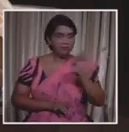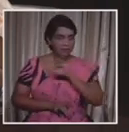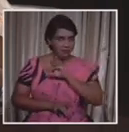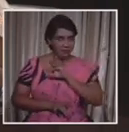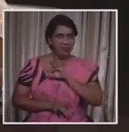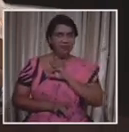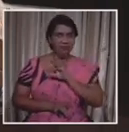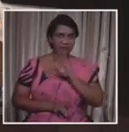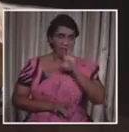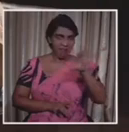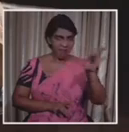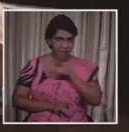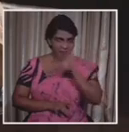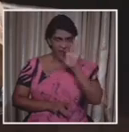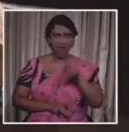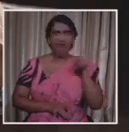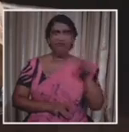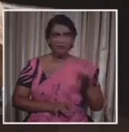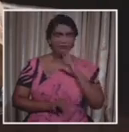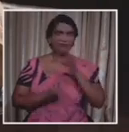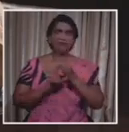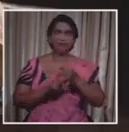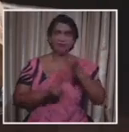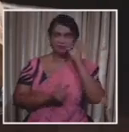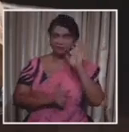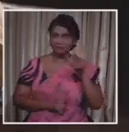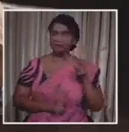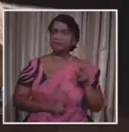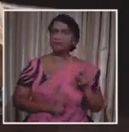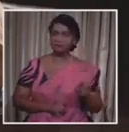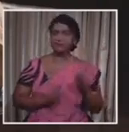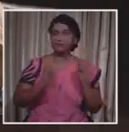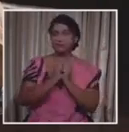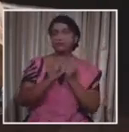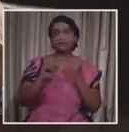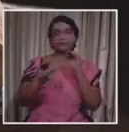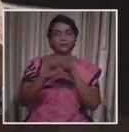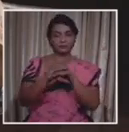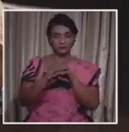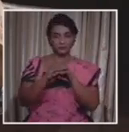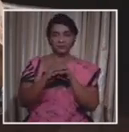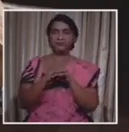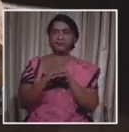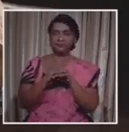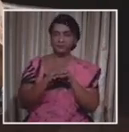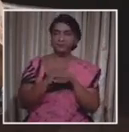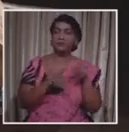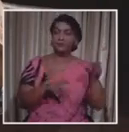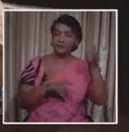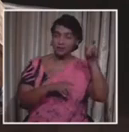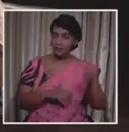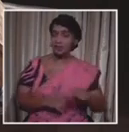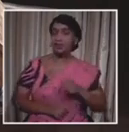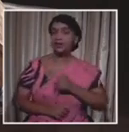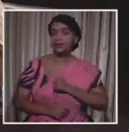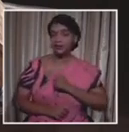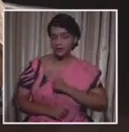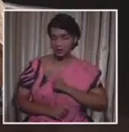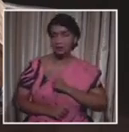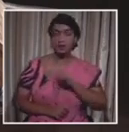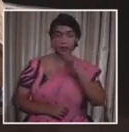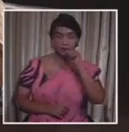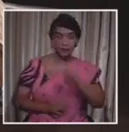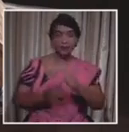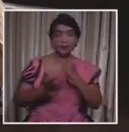karaganu labu ahot, janadipati duraye seveya kirimata, etuma kemati bawata,